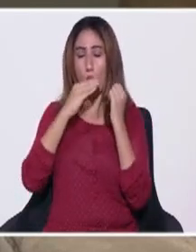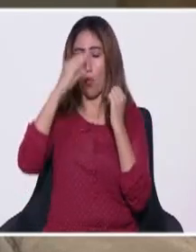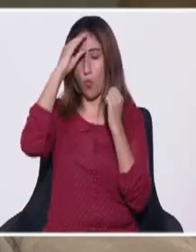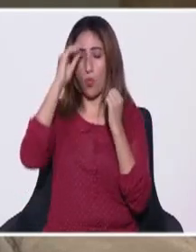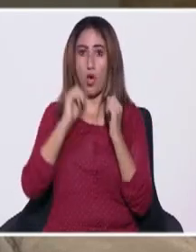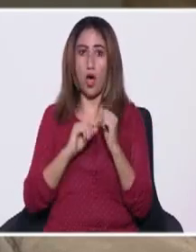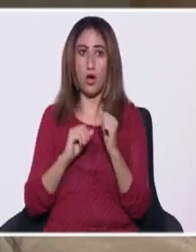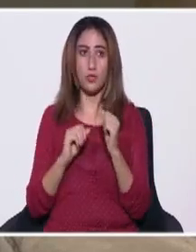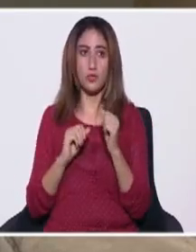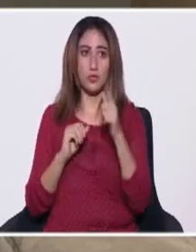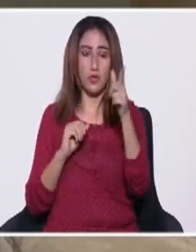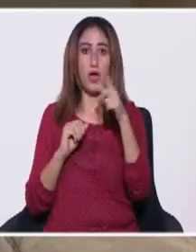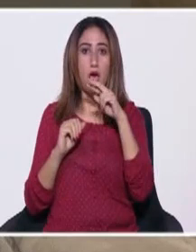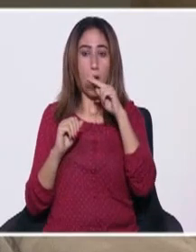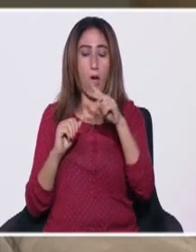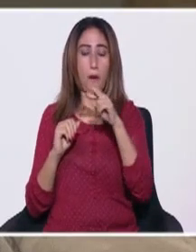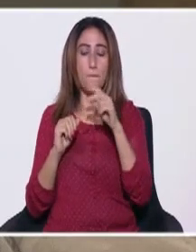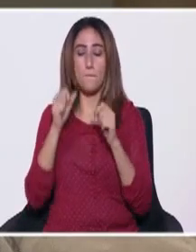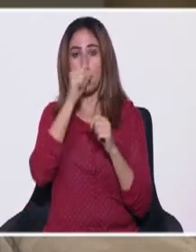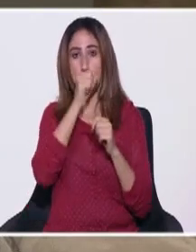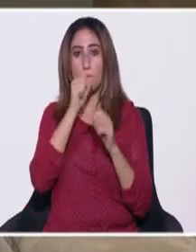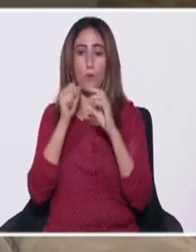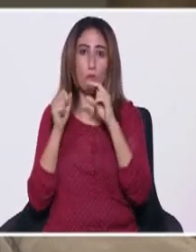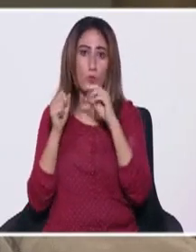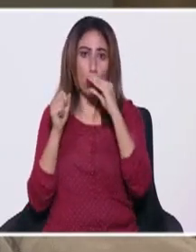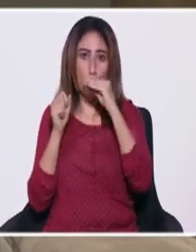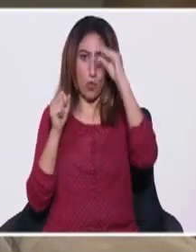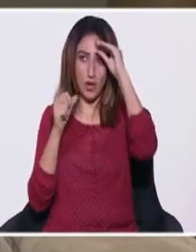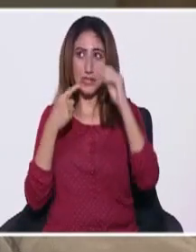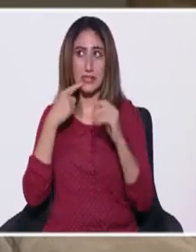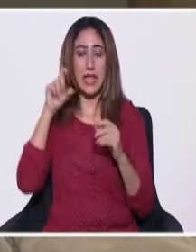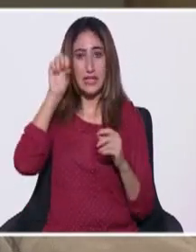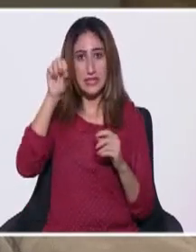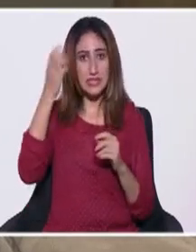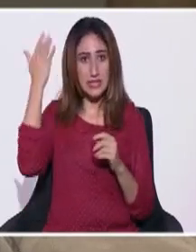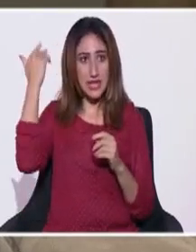وانطلق شعار اذاعه القران. كان سنه 90 88 90